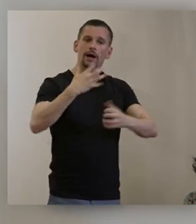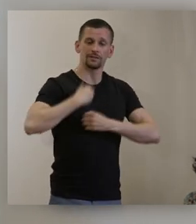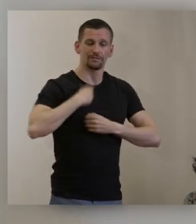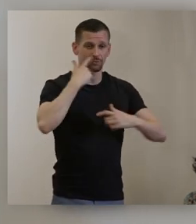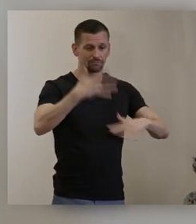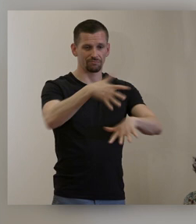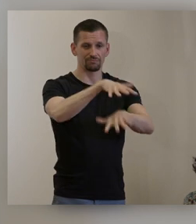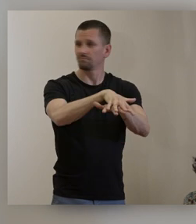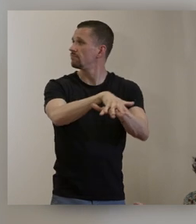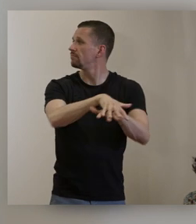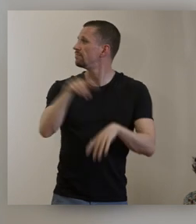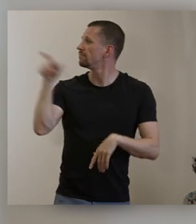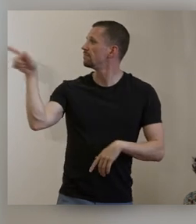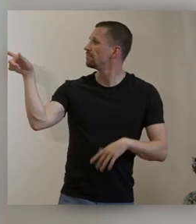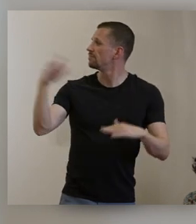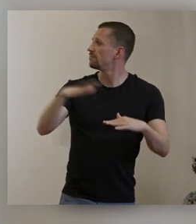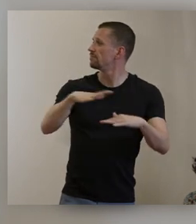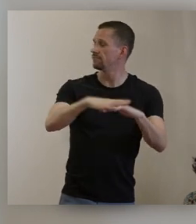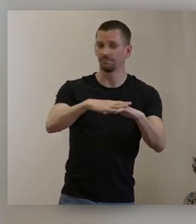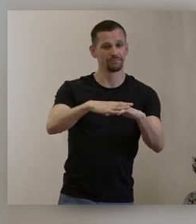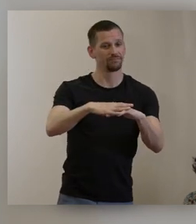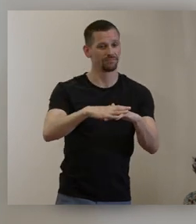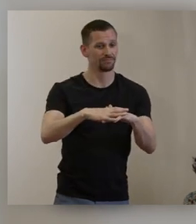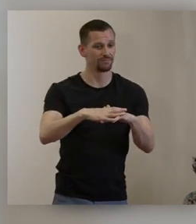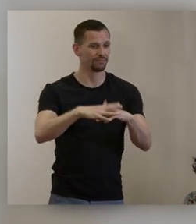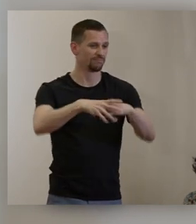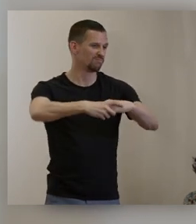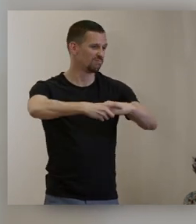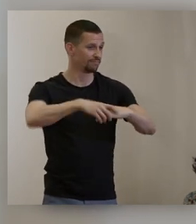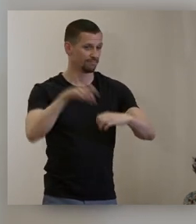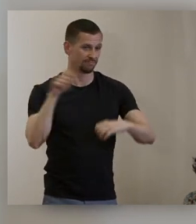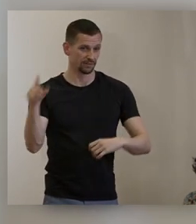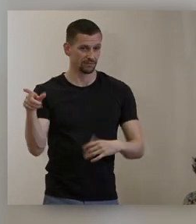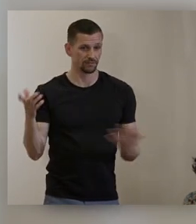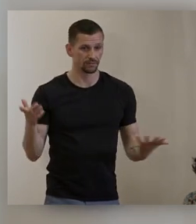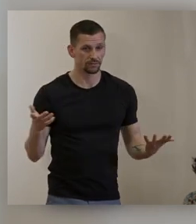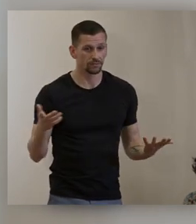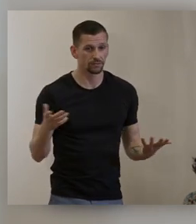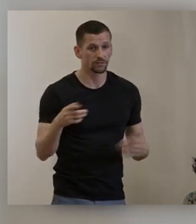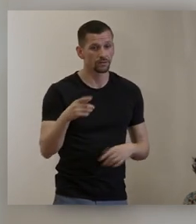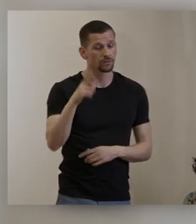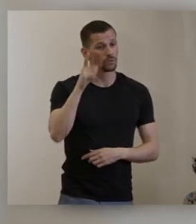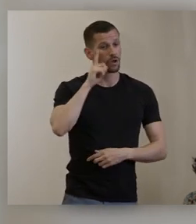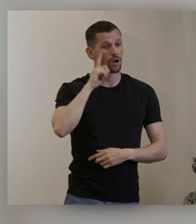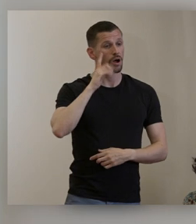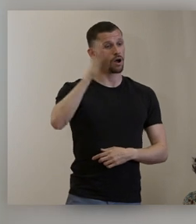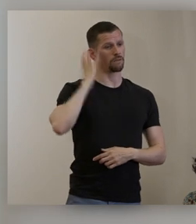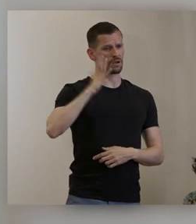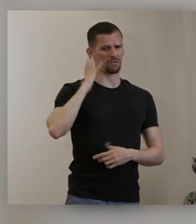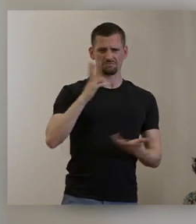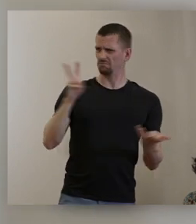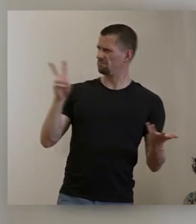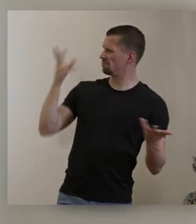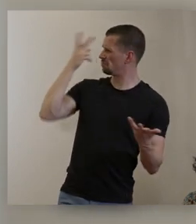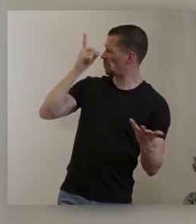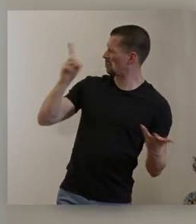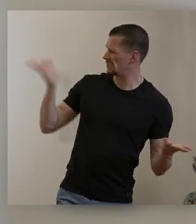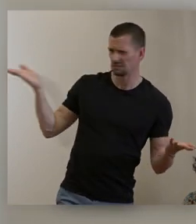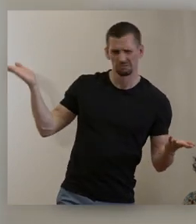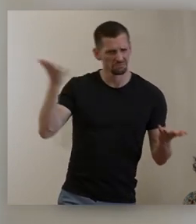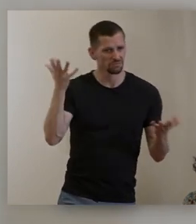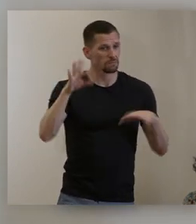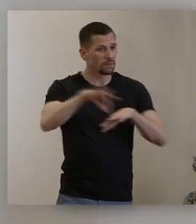suis aperçue, je ne l'avais jamais compris, que c'est un mariage collectif. Vous voyez, il y a trois couples en fait qui se marient et il y a un seul témoin,